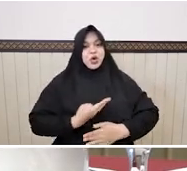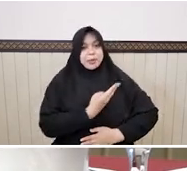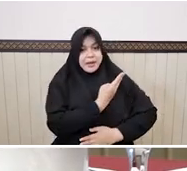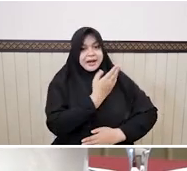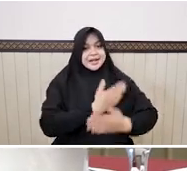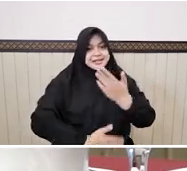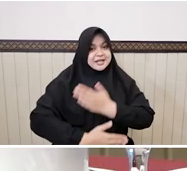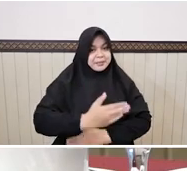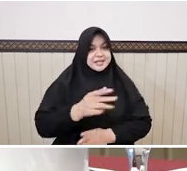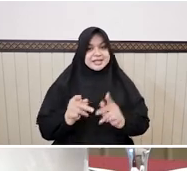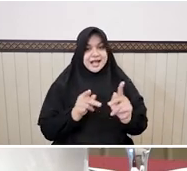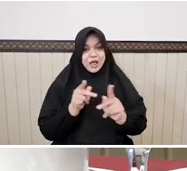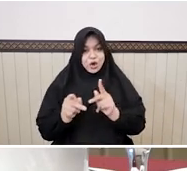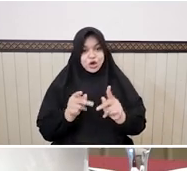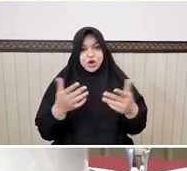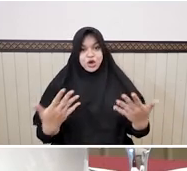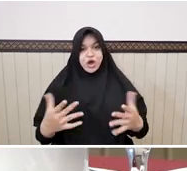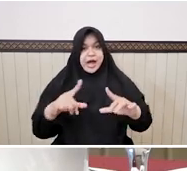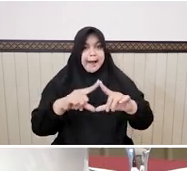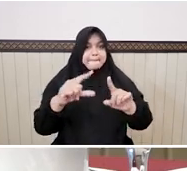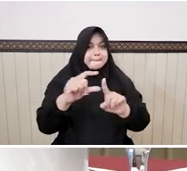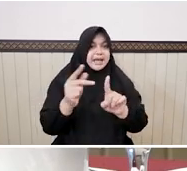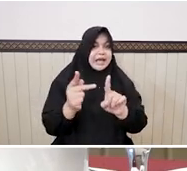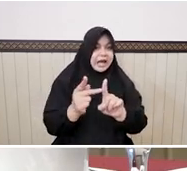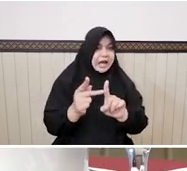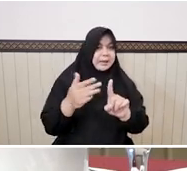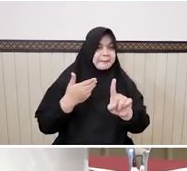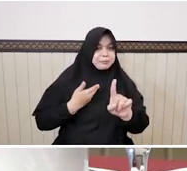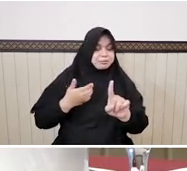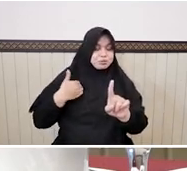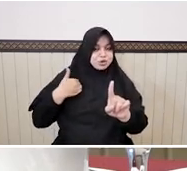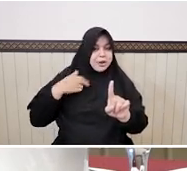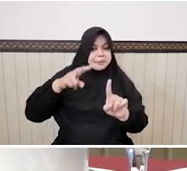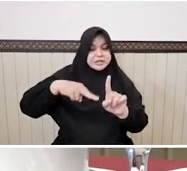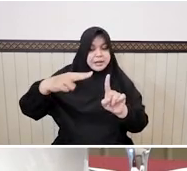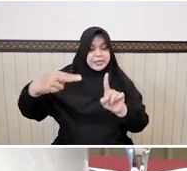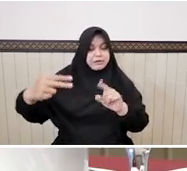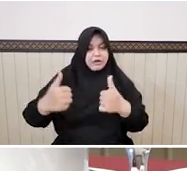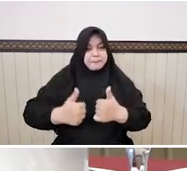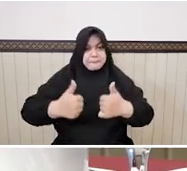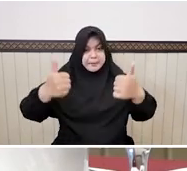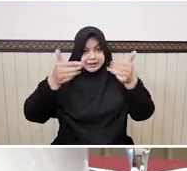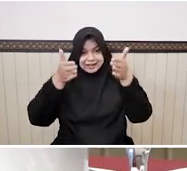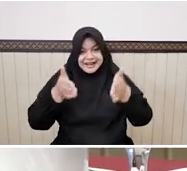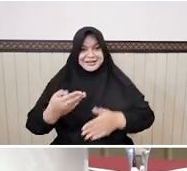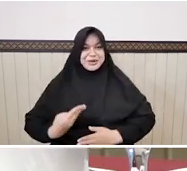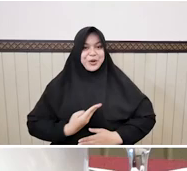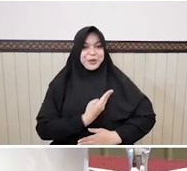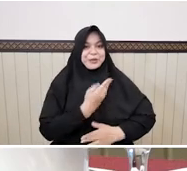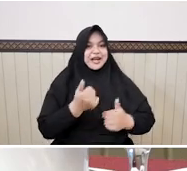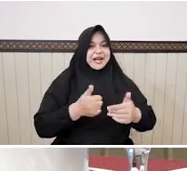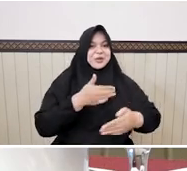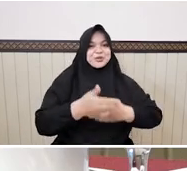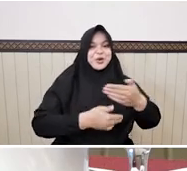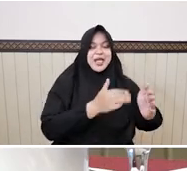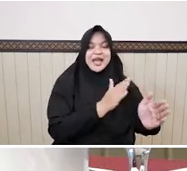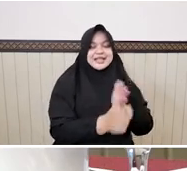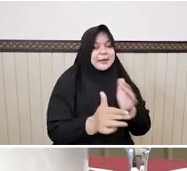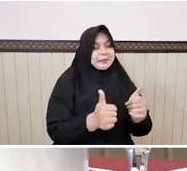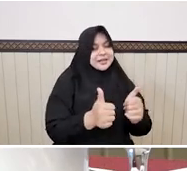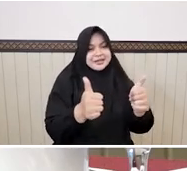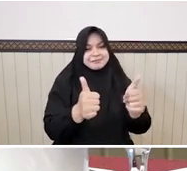ketiga kemudian aparat hukum memiliki perspektif yang baik terhadap korban itu akan lancar prosesnya